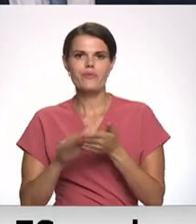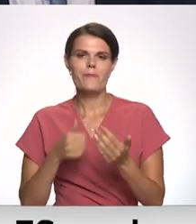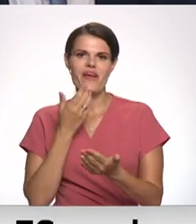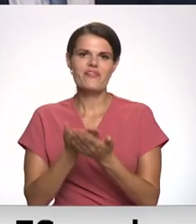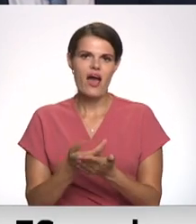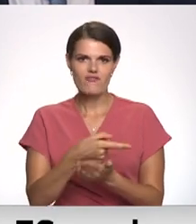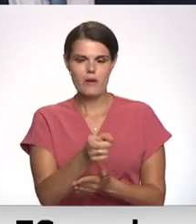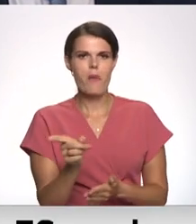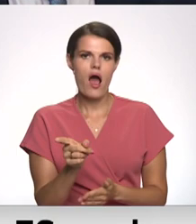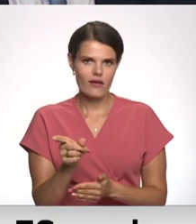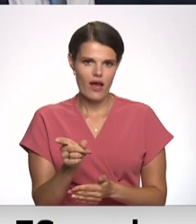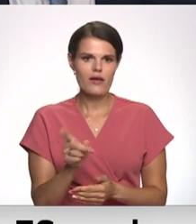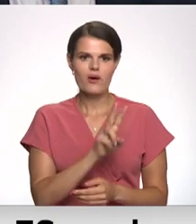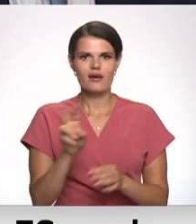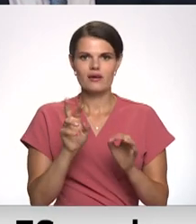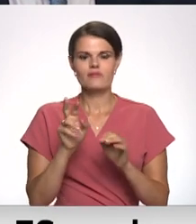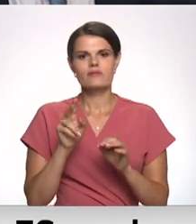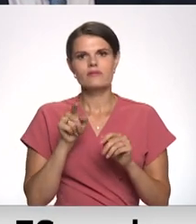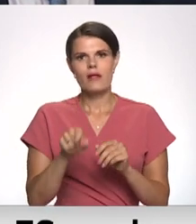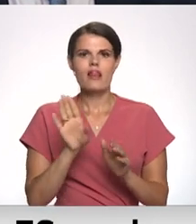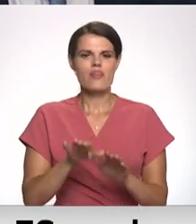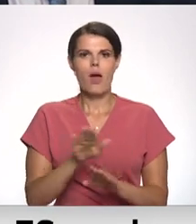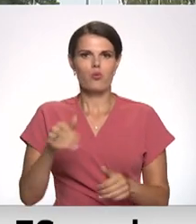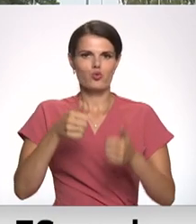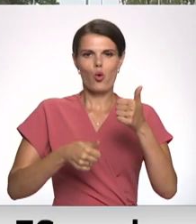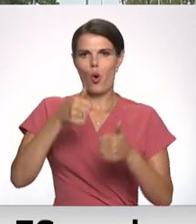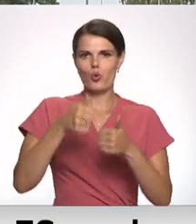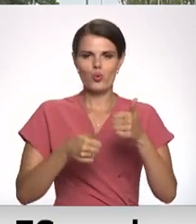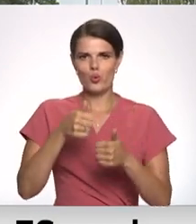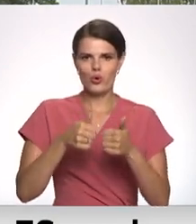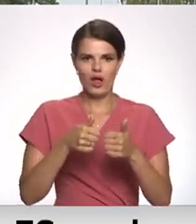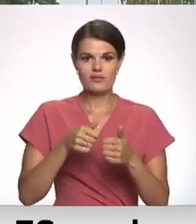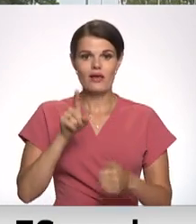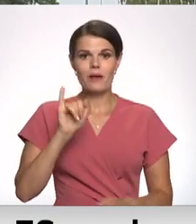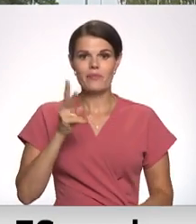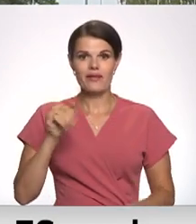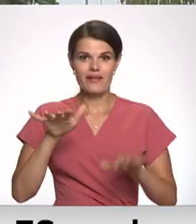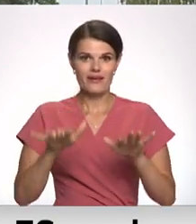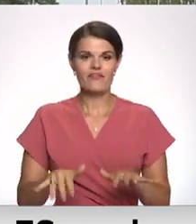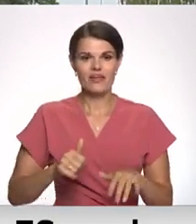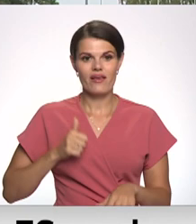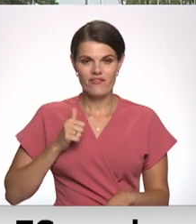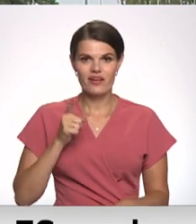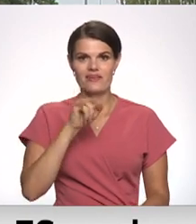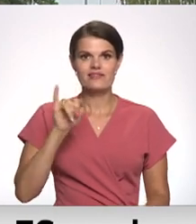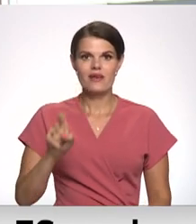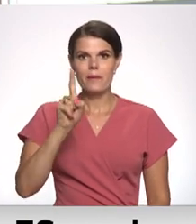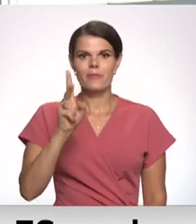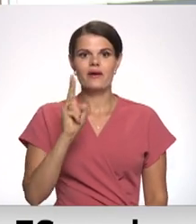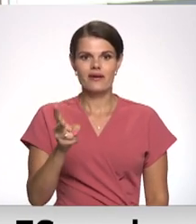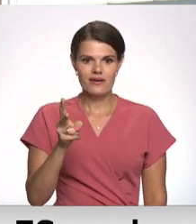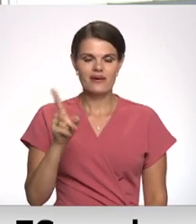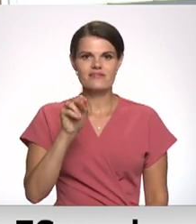saucam čaules piedāvājumu bez patiesas vēlmes konkurēt šajā iepirkumā. Piņķos esošais uzņēmums CAPK Services